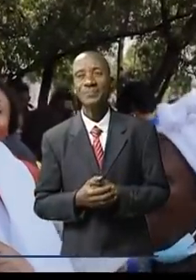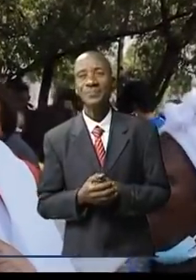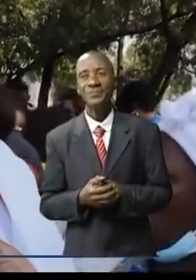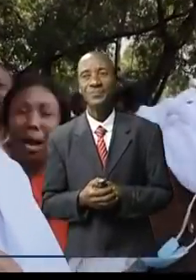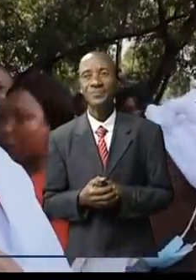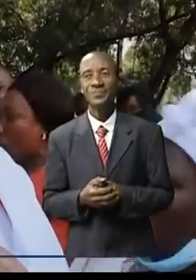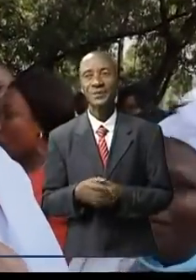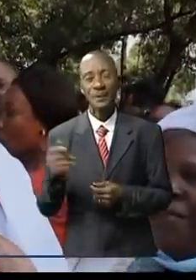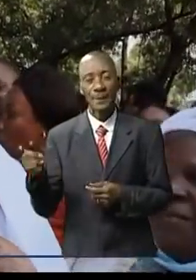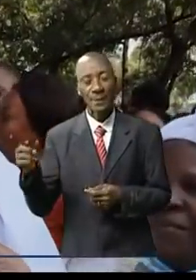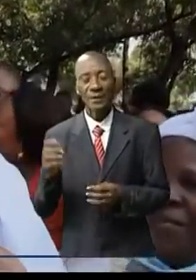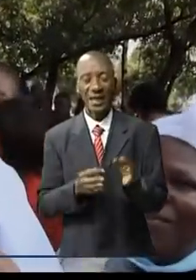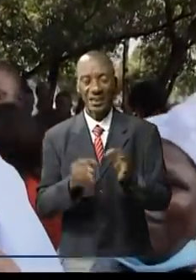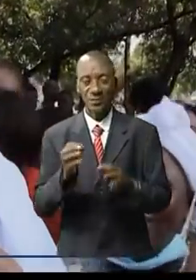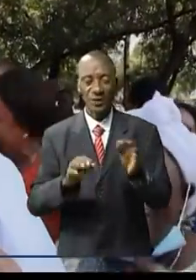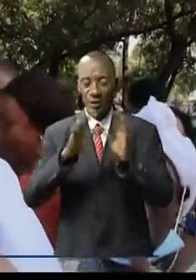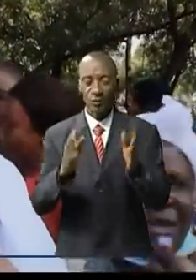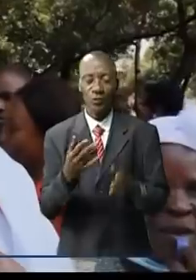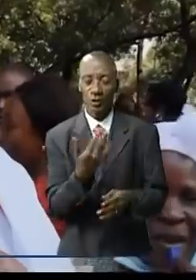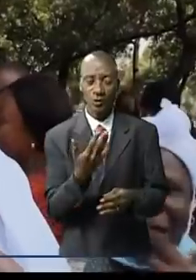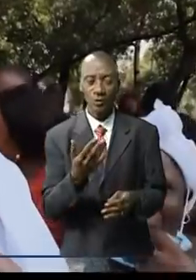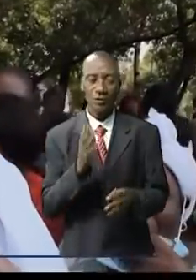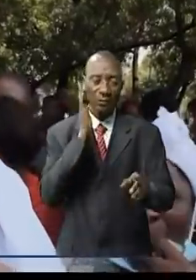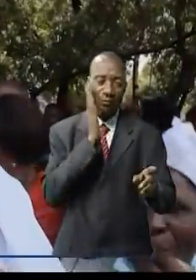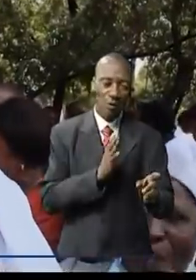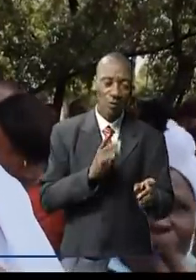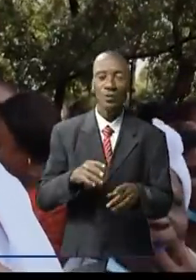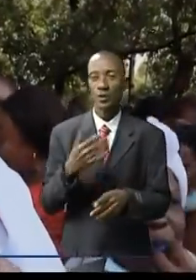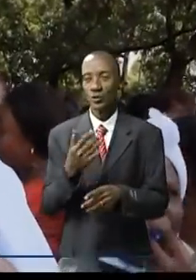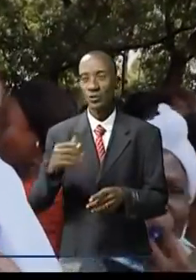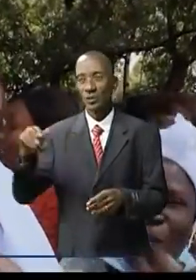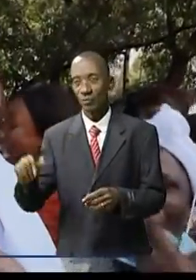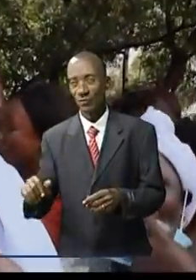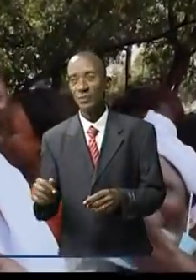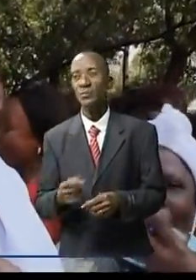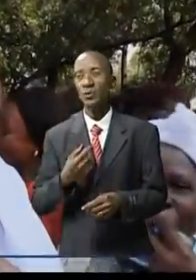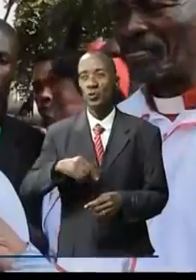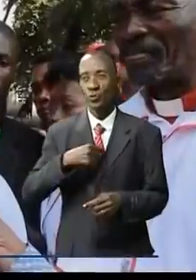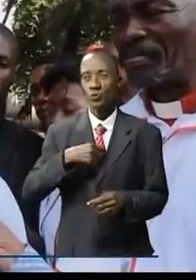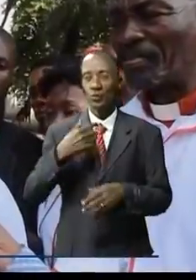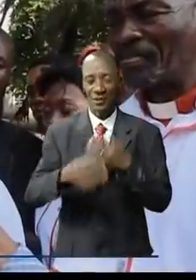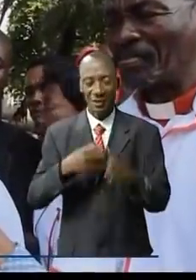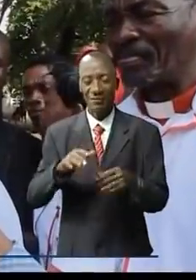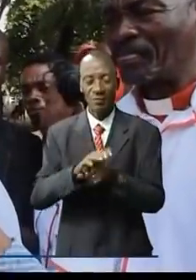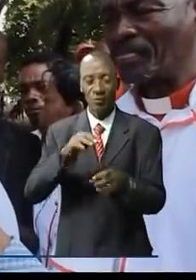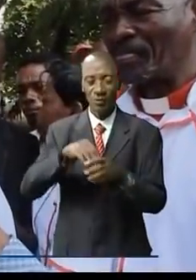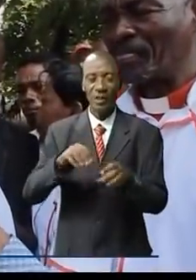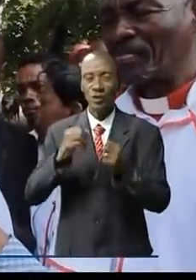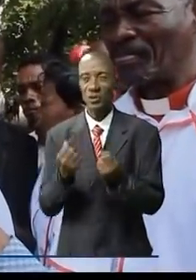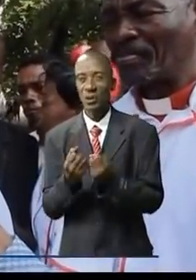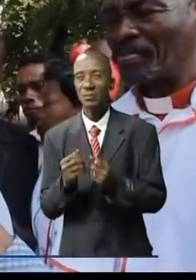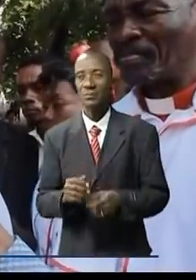est bon est réformé encore. Et on ne doit pas se limiter qu'il est là et même œuvrer dans le social. C'est là notre mission, de